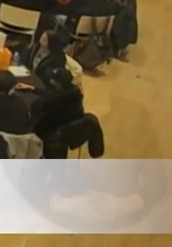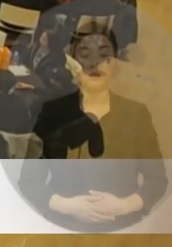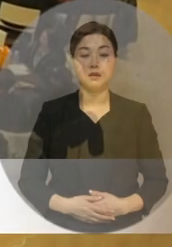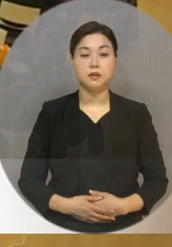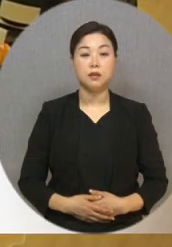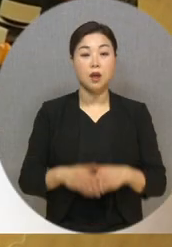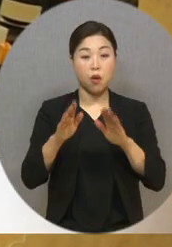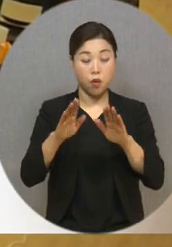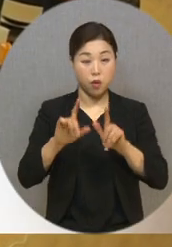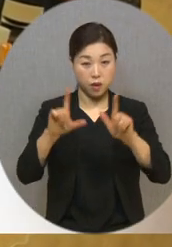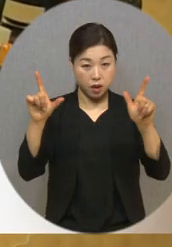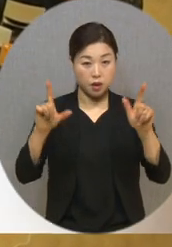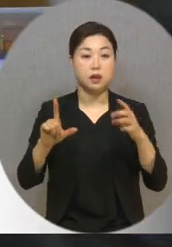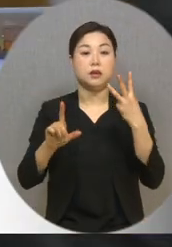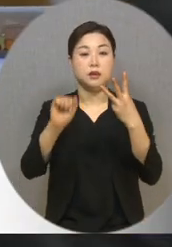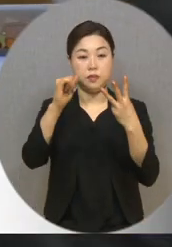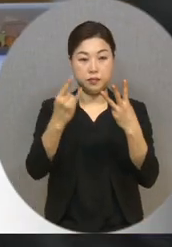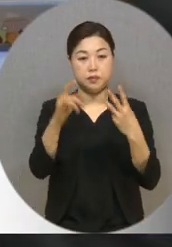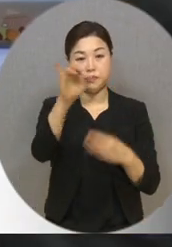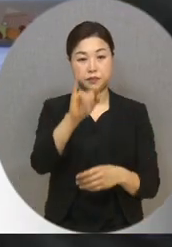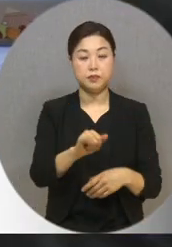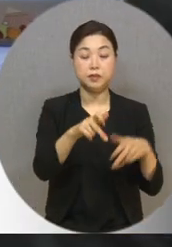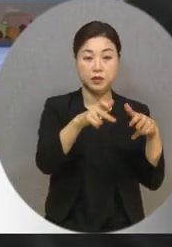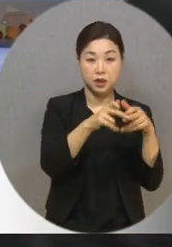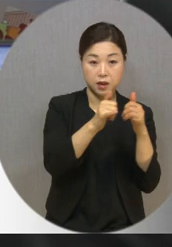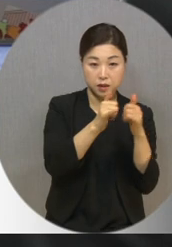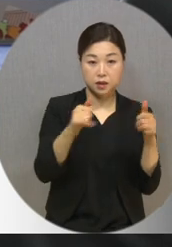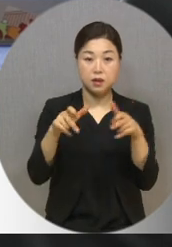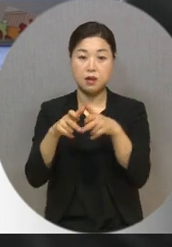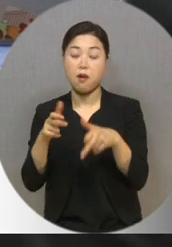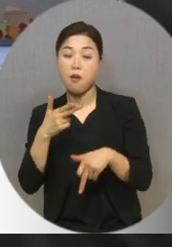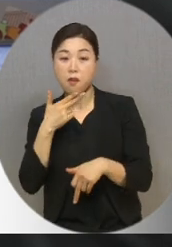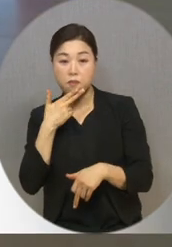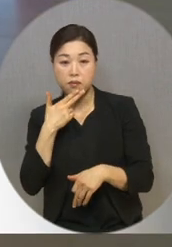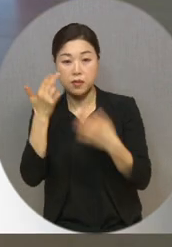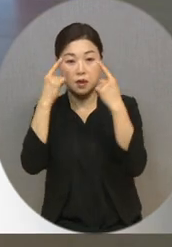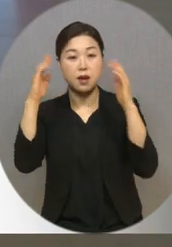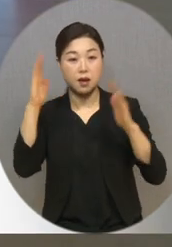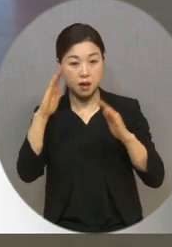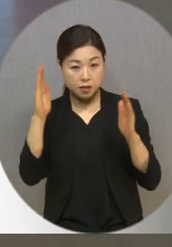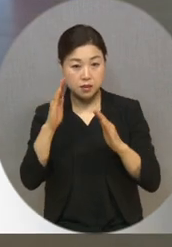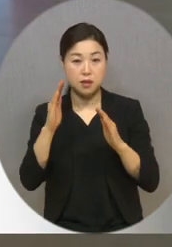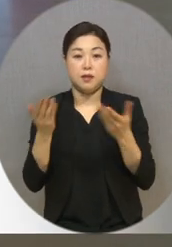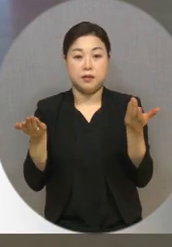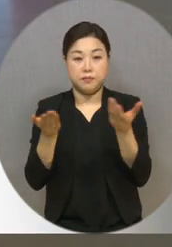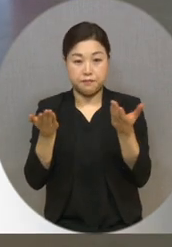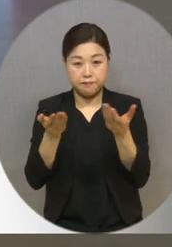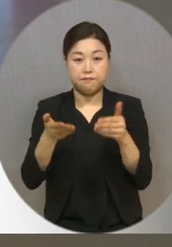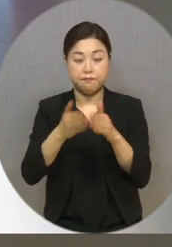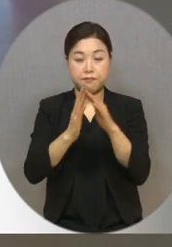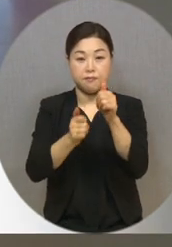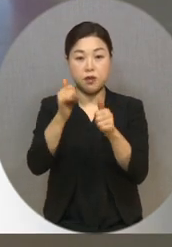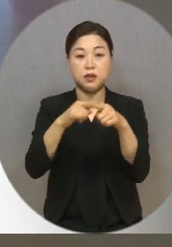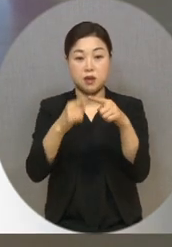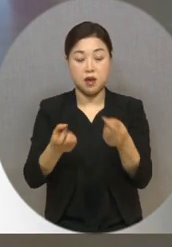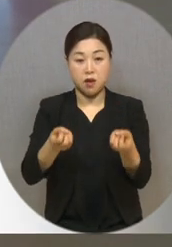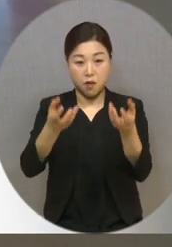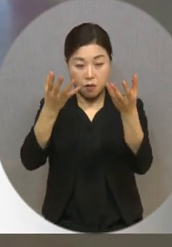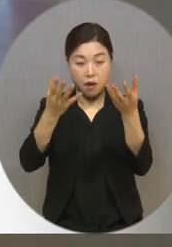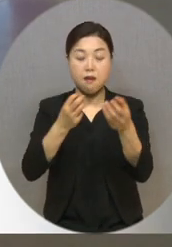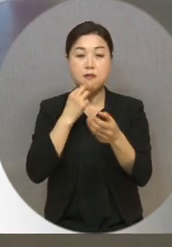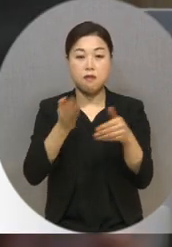올해로 제3회를 맞는 전국 장애 비장애 대학생 창업 경진 대회가 경기도 용인 카카오 AI